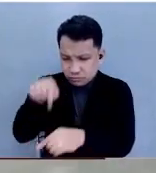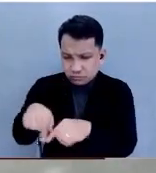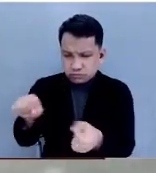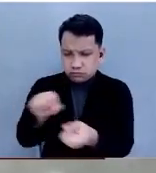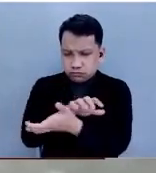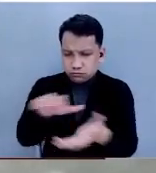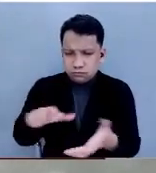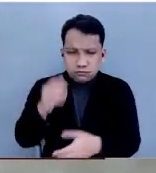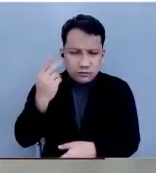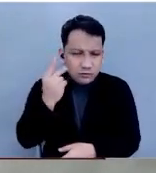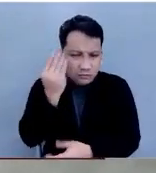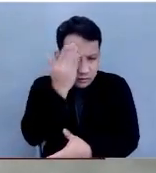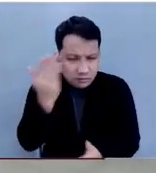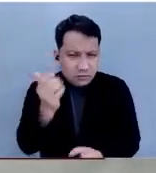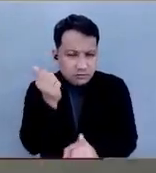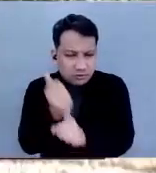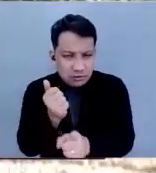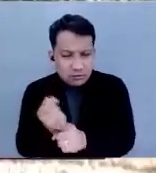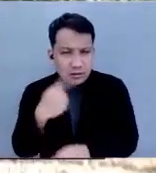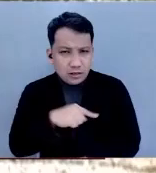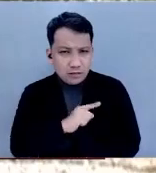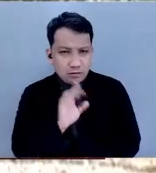matinding pag-atake ng kanilang puwersa.